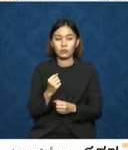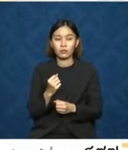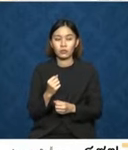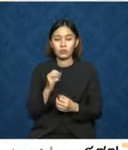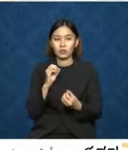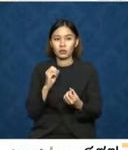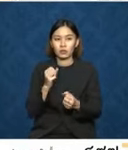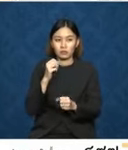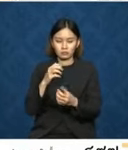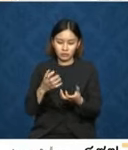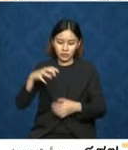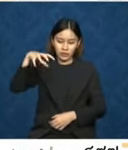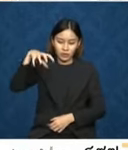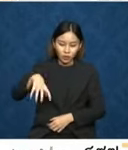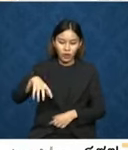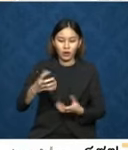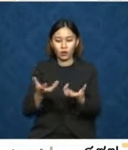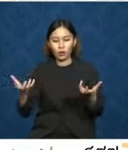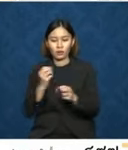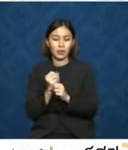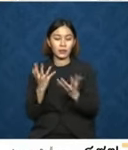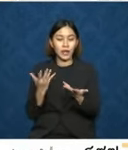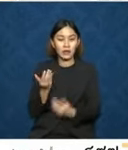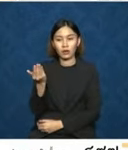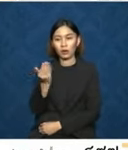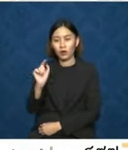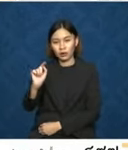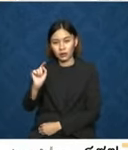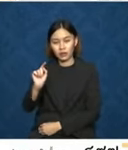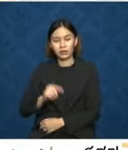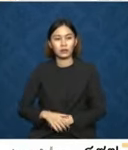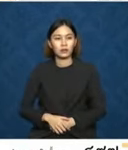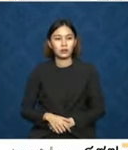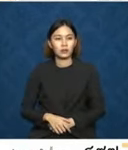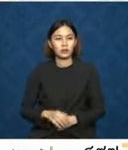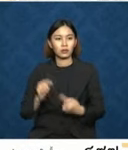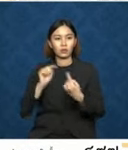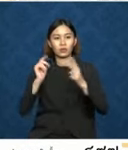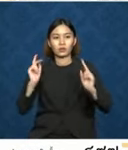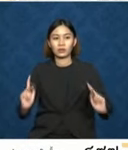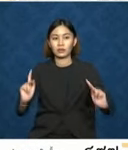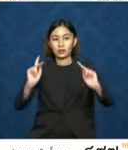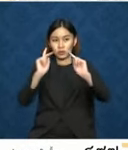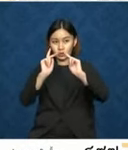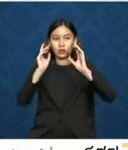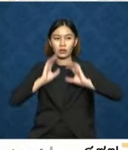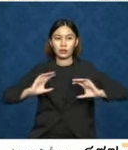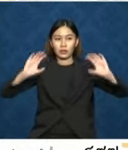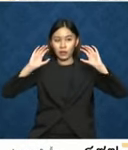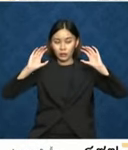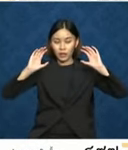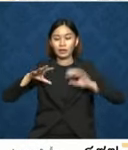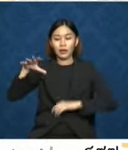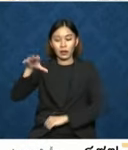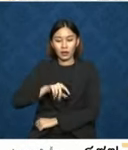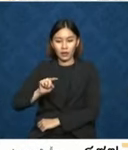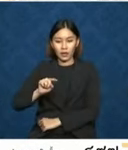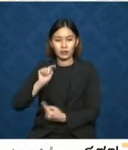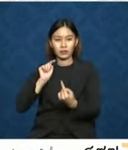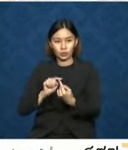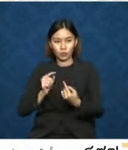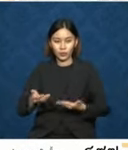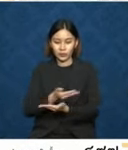สถานที่และทรัพย์สินนั้นเป็นอย่างไรเพราะงั้นจึงร้องขอให้เอ่อกระทางกระทรวงและรัฐบาลนะครับนำเรื่องนี้เข้าเป็น